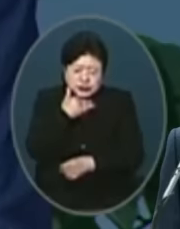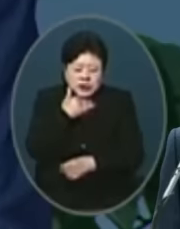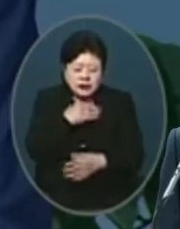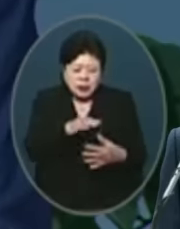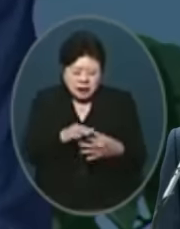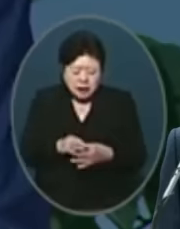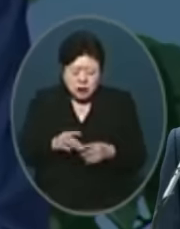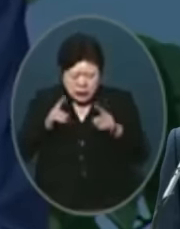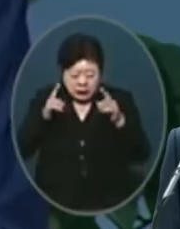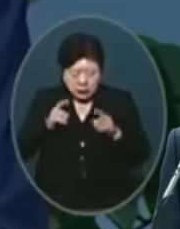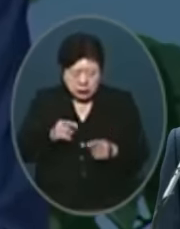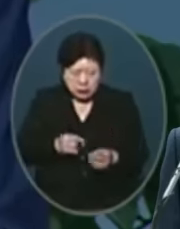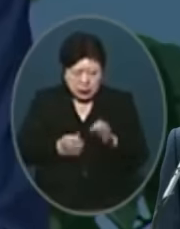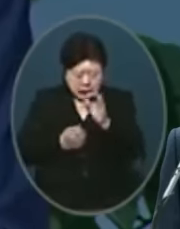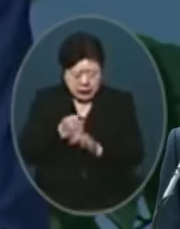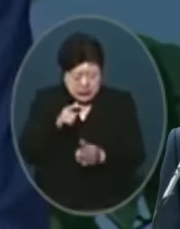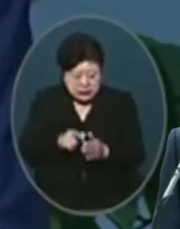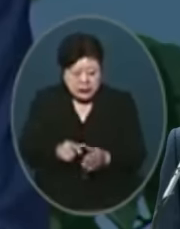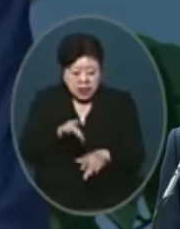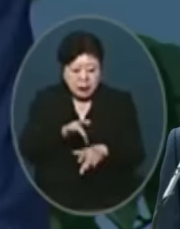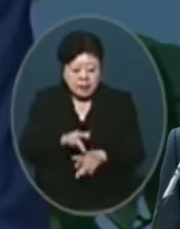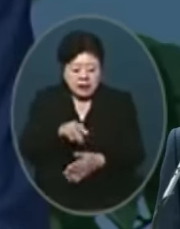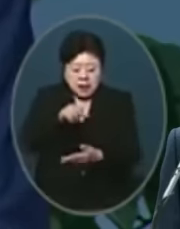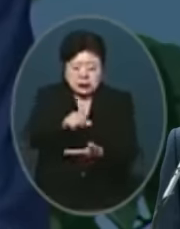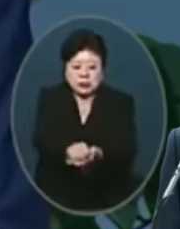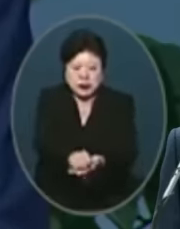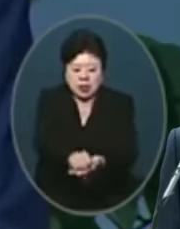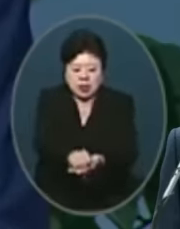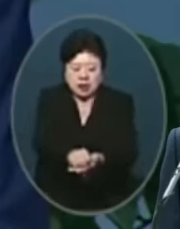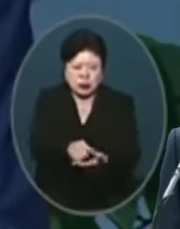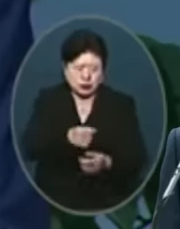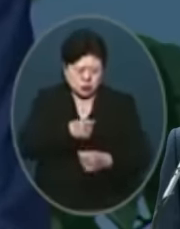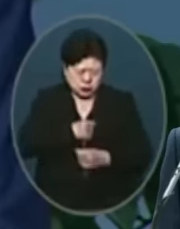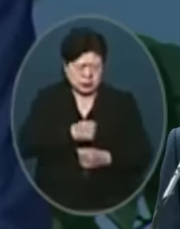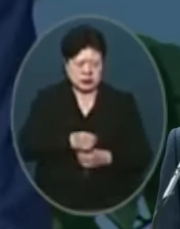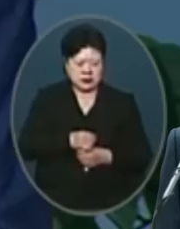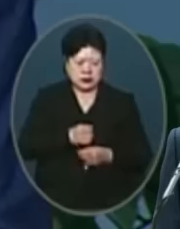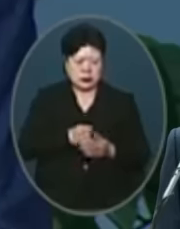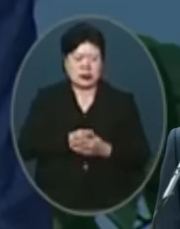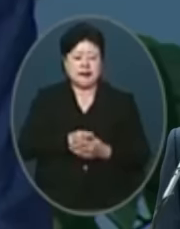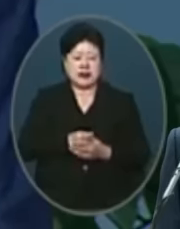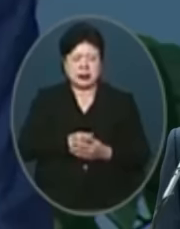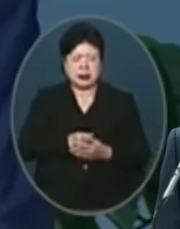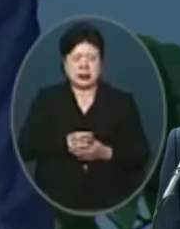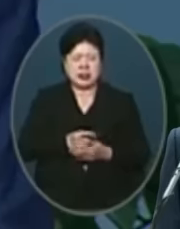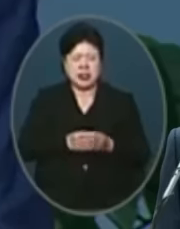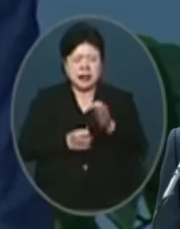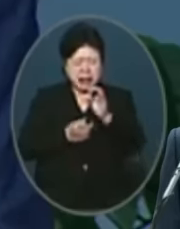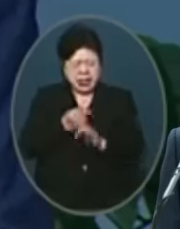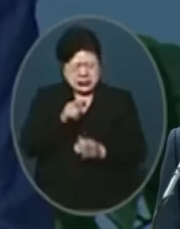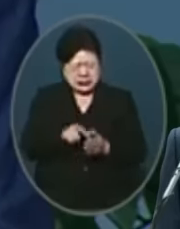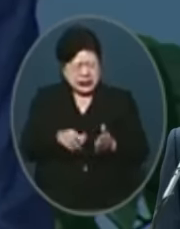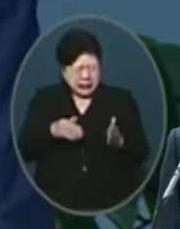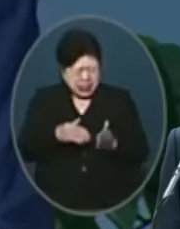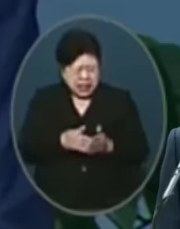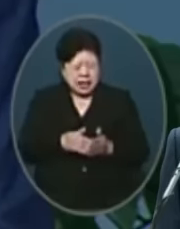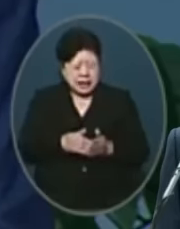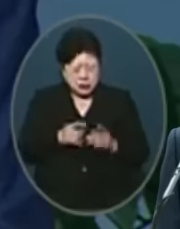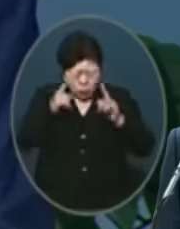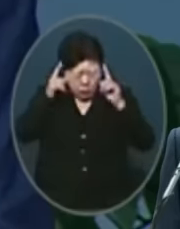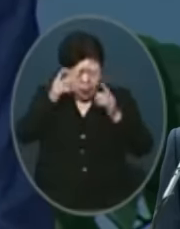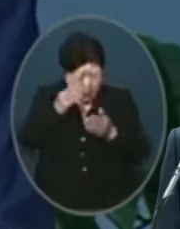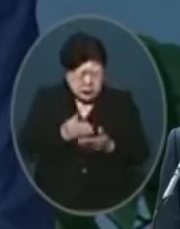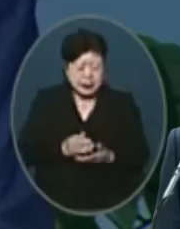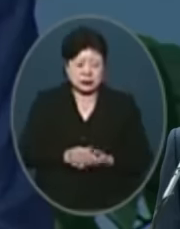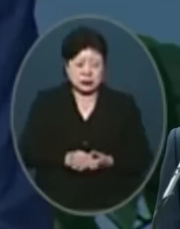유지하도록 해서 해가 지면 완전히 절명한다는 것입니다. 그러므로 성경에 해가 질 때까지 분을